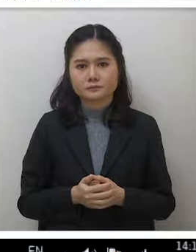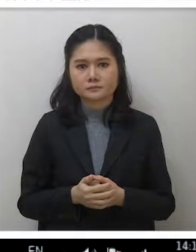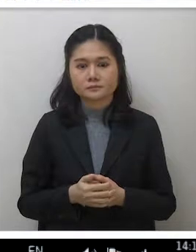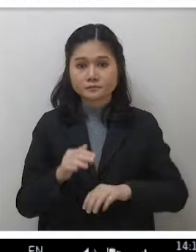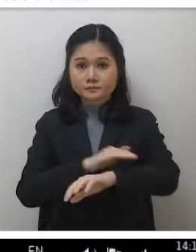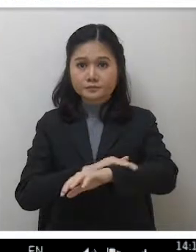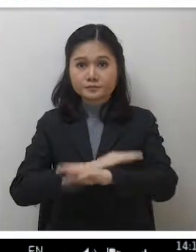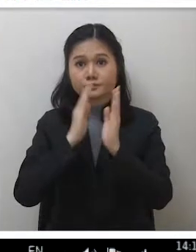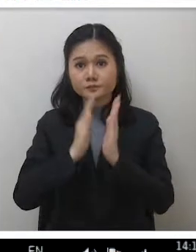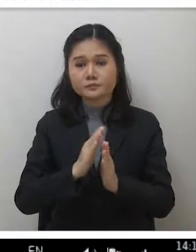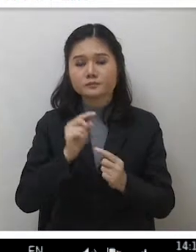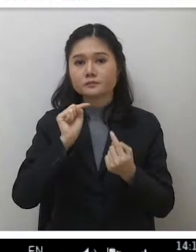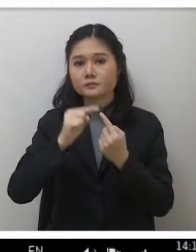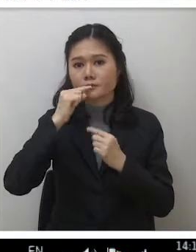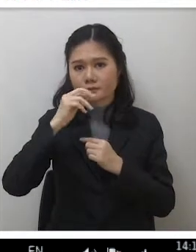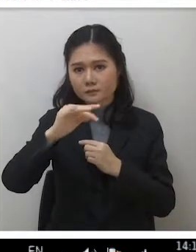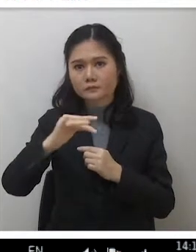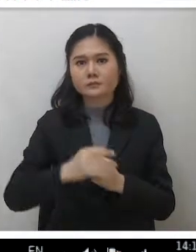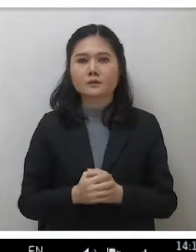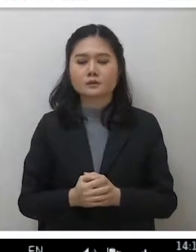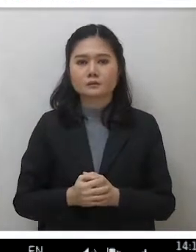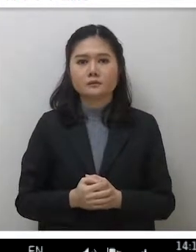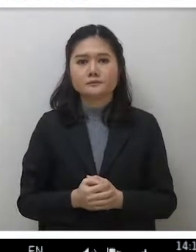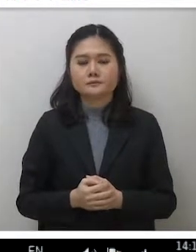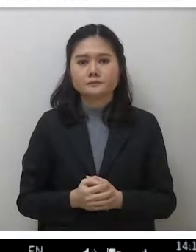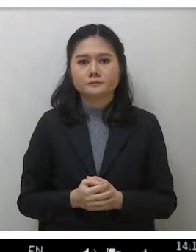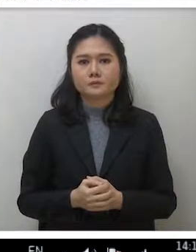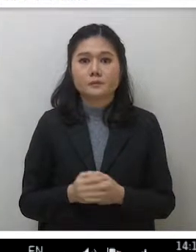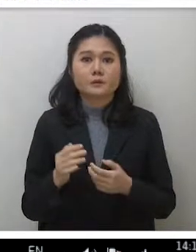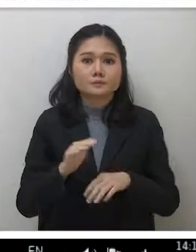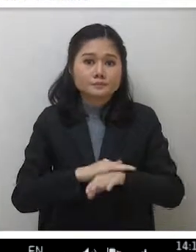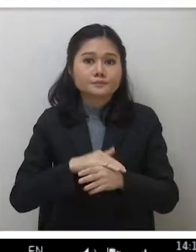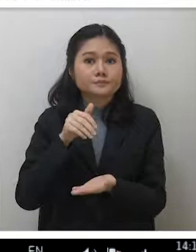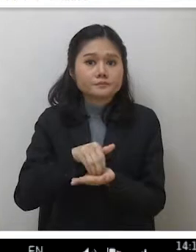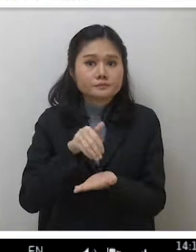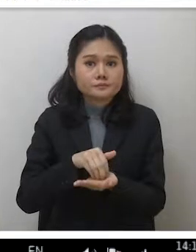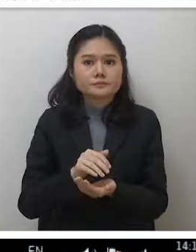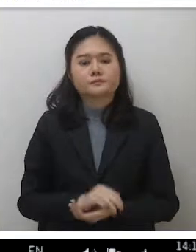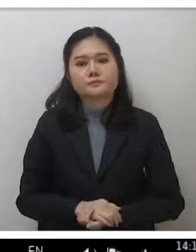ผิวคนที่ชายทะเลนะครับครูจะลงผิวกลางๆไว้ก่อน